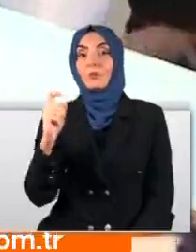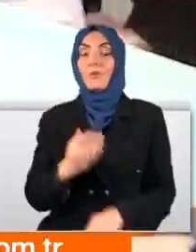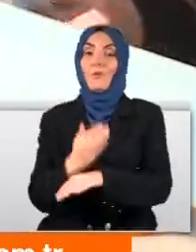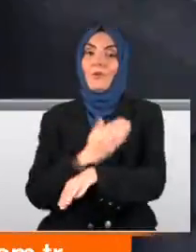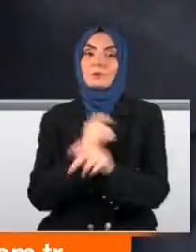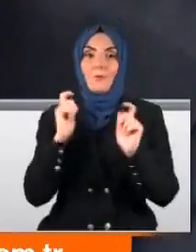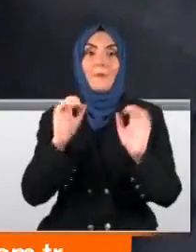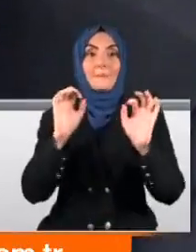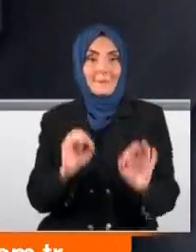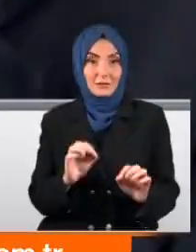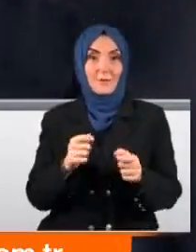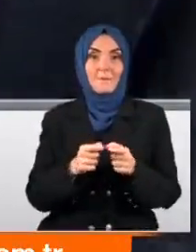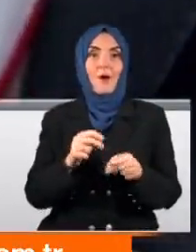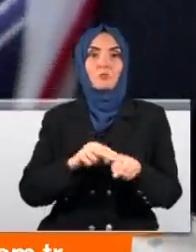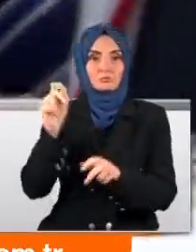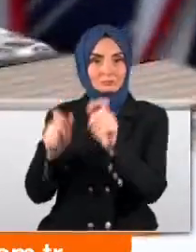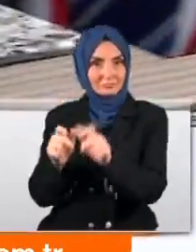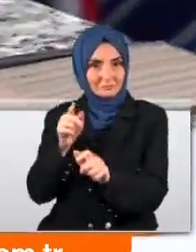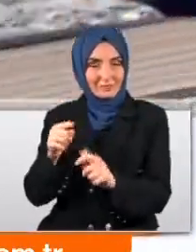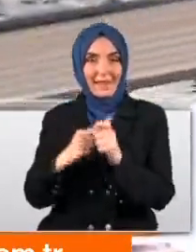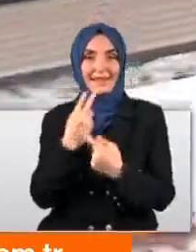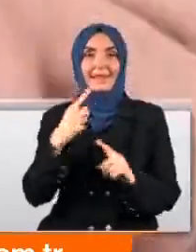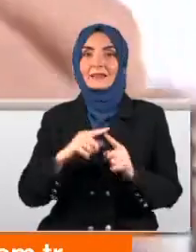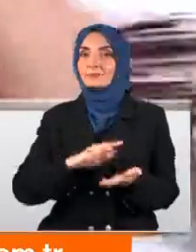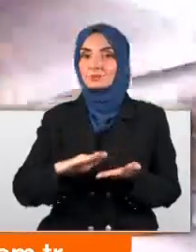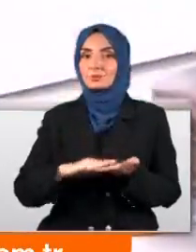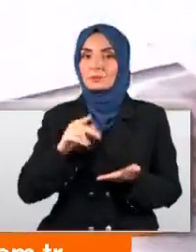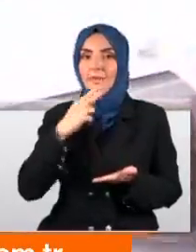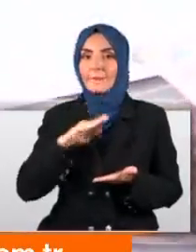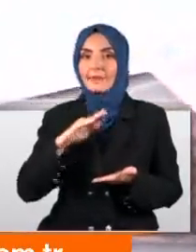Bağkurlulara da EYT düzenlemesiyle emeklilik yolu açılacak.